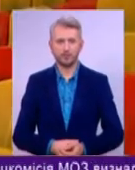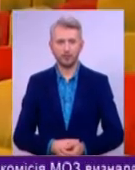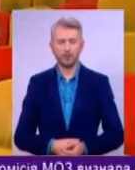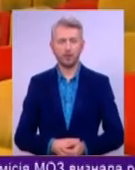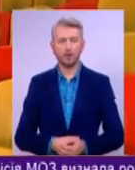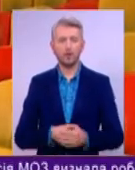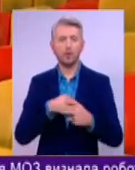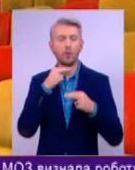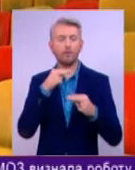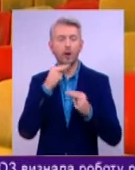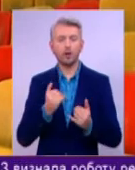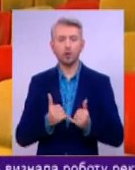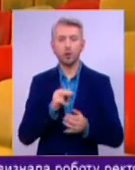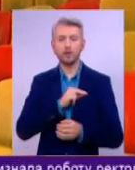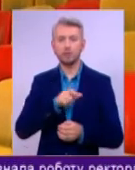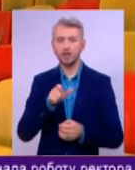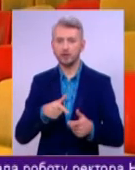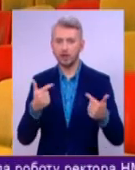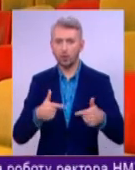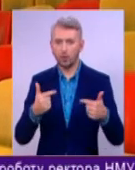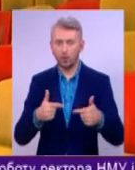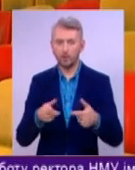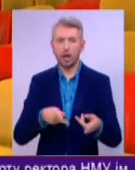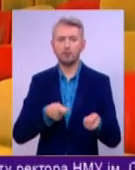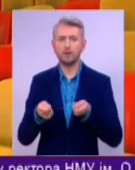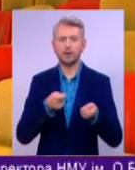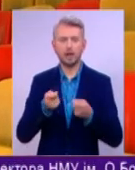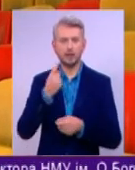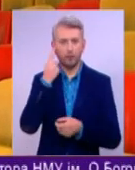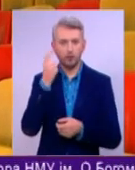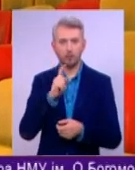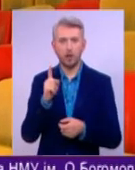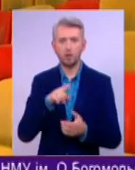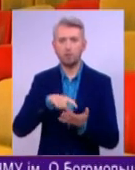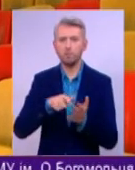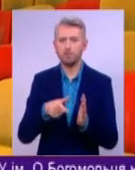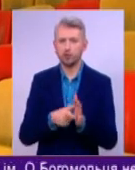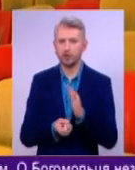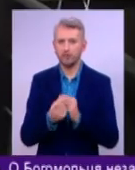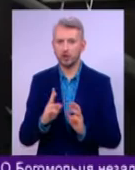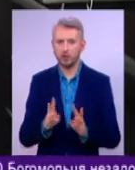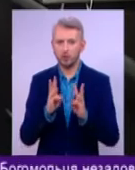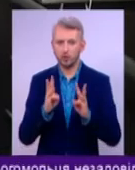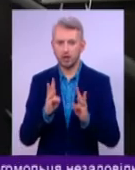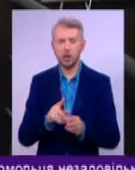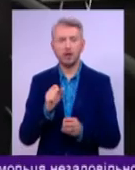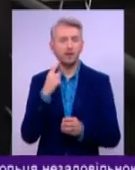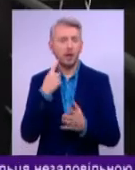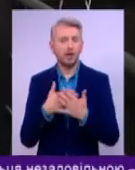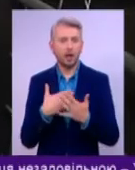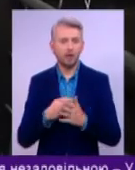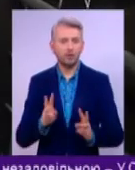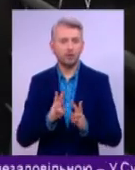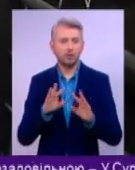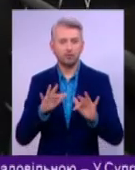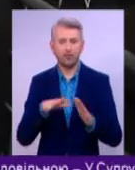Увага, шановні працівники та гості! Адміністрація повідомляє, що в приміщенні виникла пожежа. За легендою, загоряння сталося